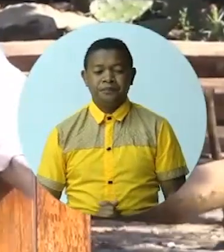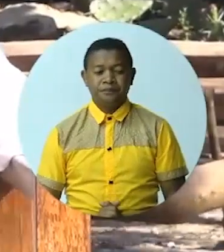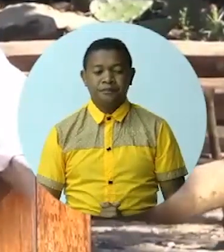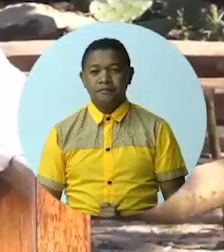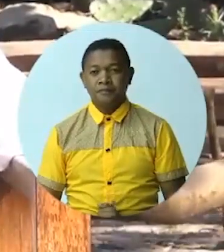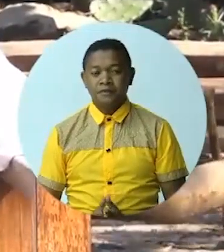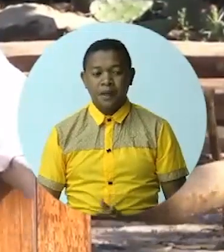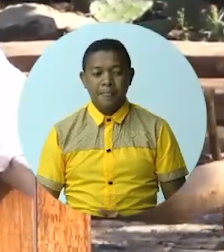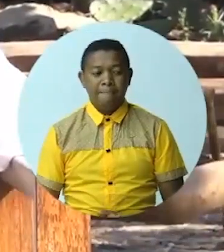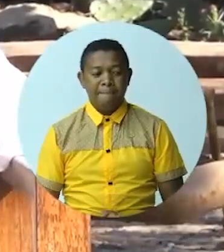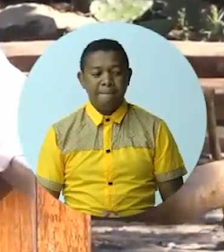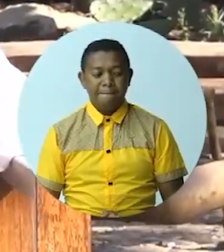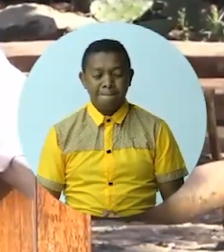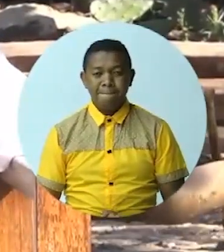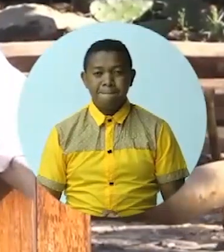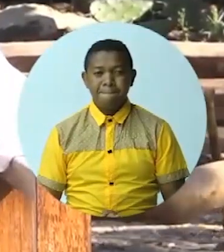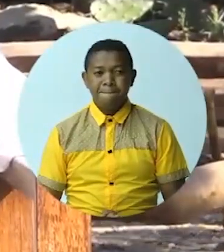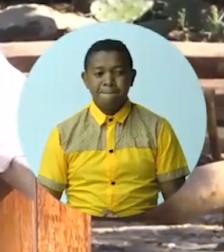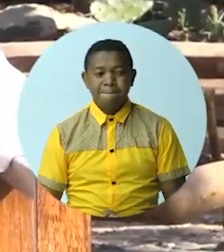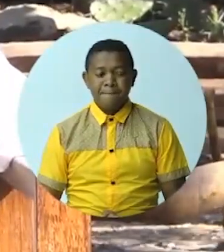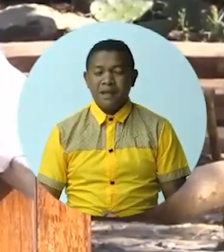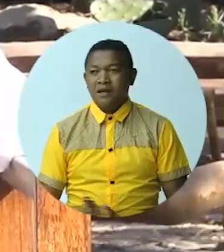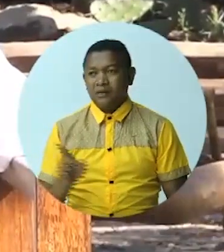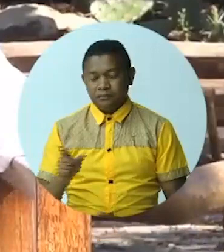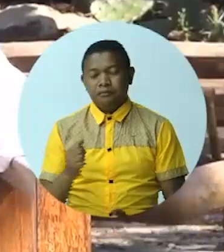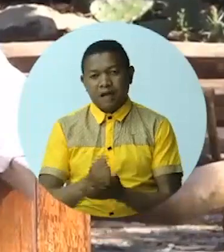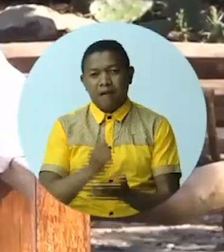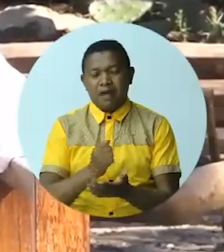tokoa. Rehefa misy ny fahatehirizan-kevitra